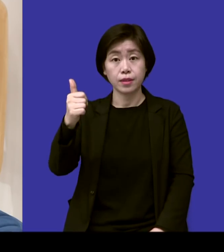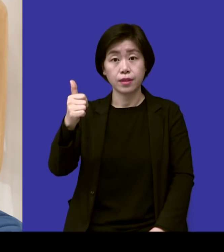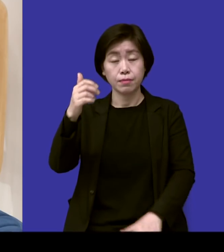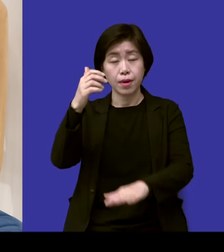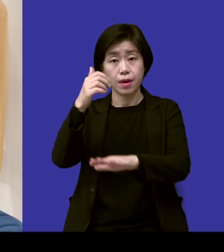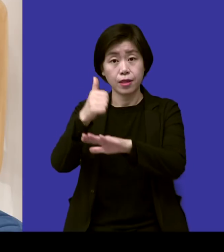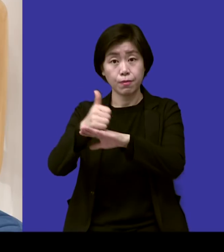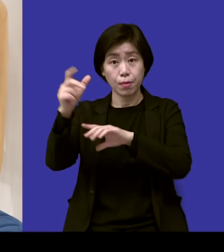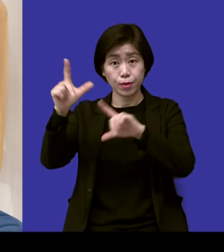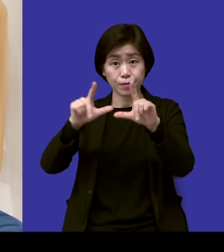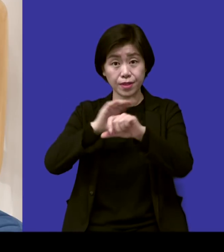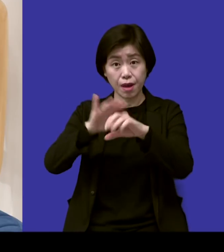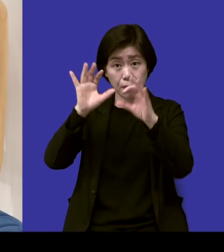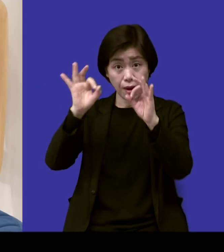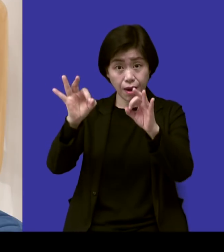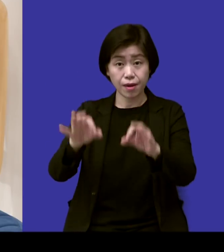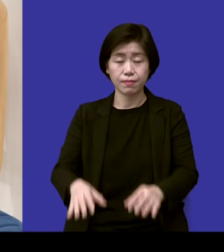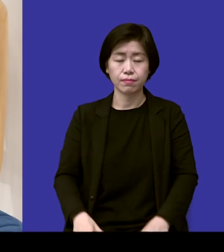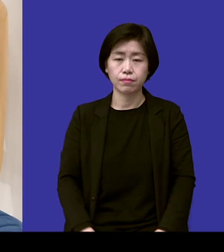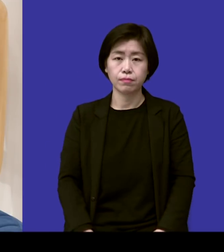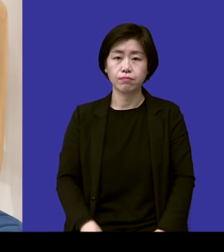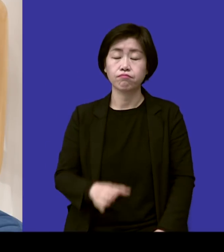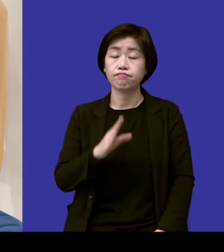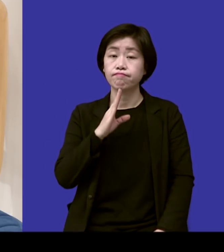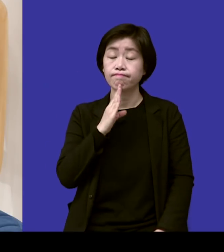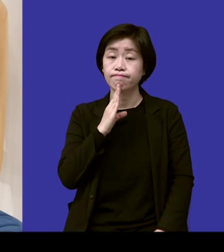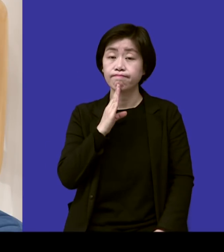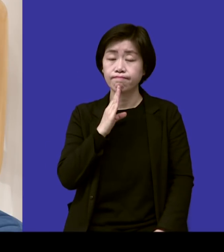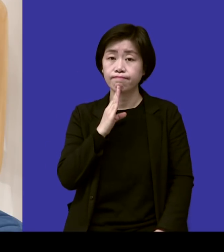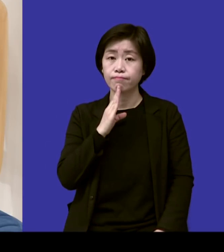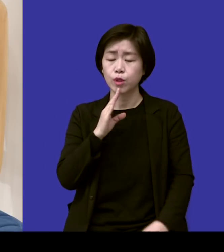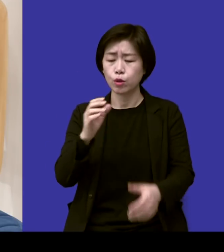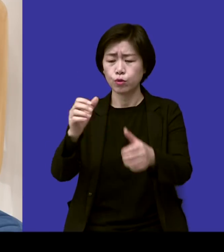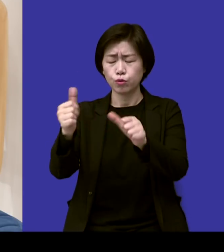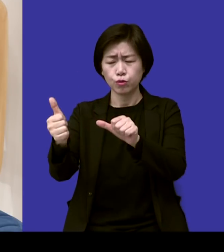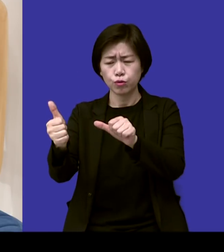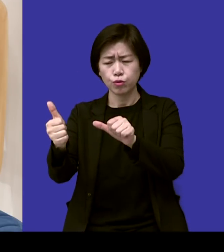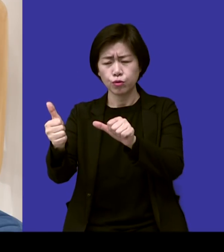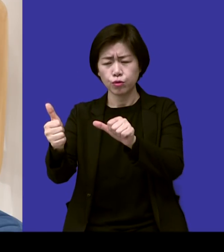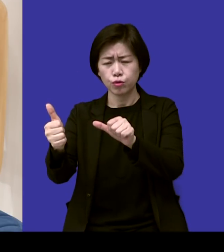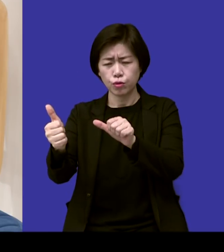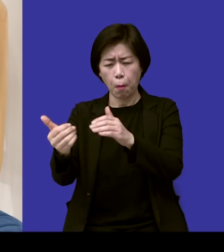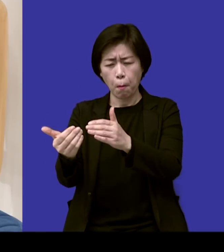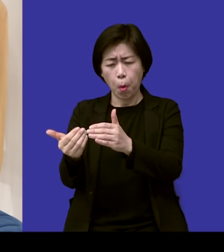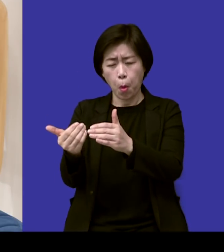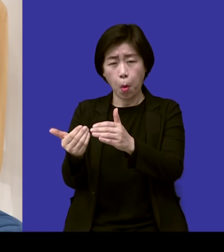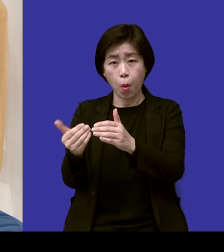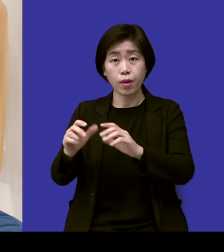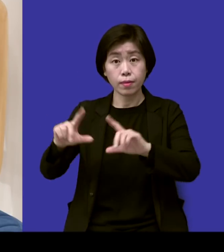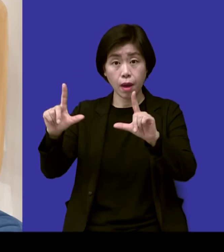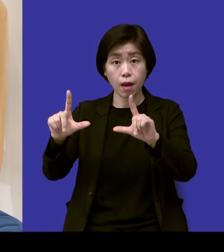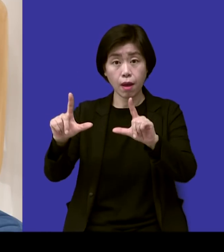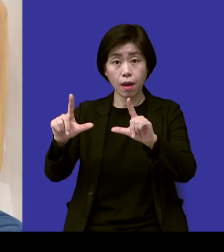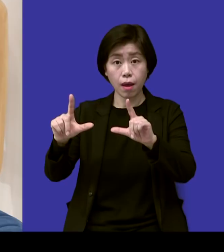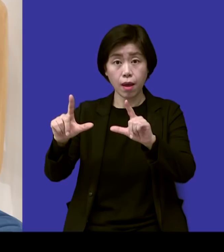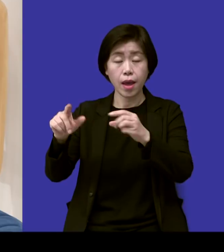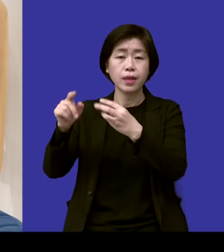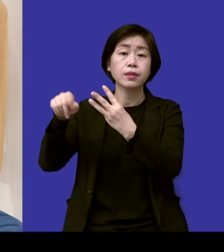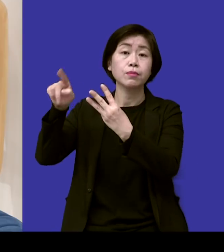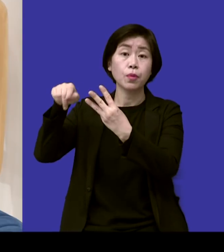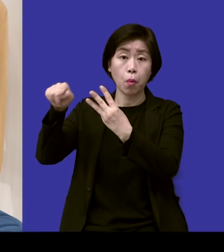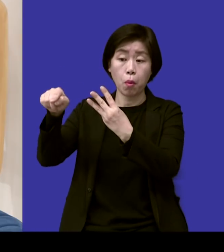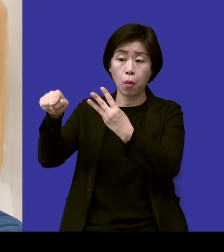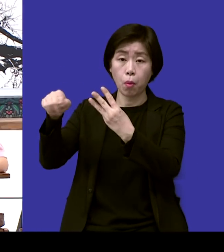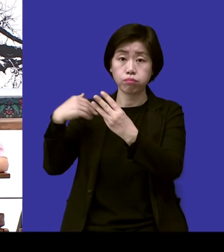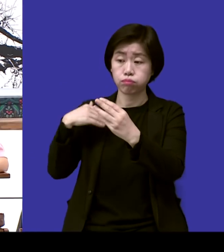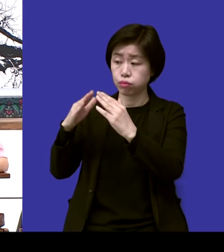아버지 마지막쯤에 작은 아버지가 저희 집에 오신 거예요. 예. 근데 갑자기 큰 누나를 부르더니 예. 김밥을